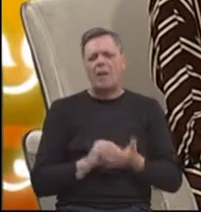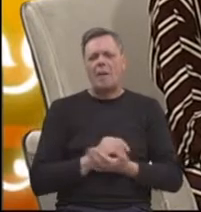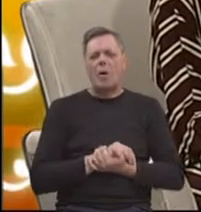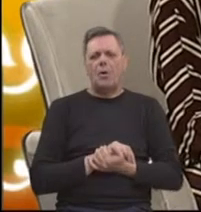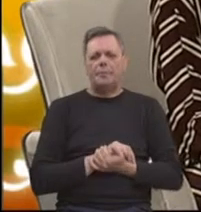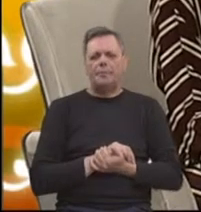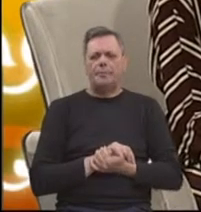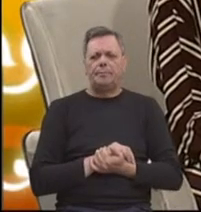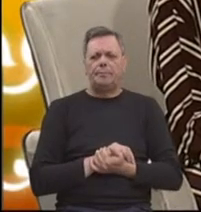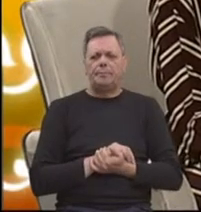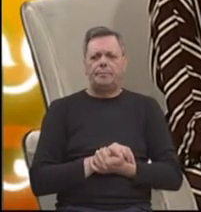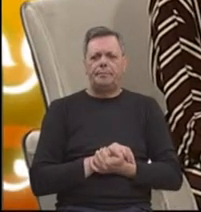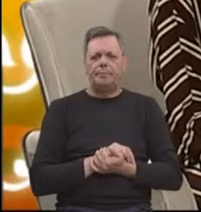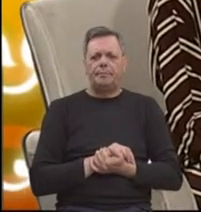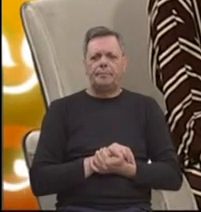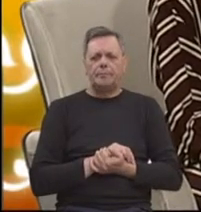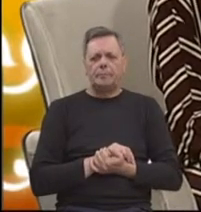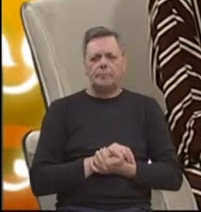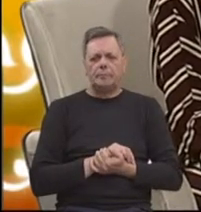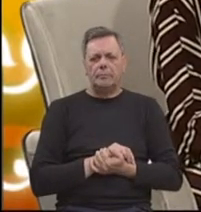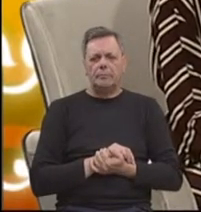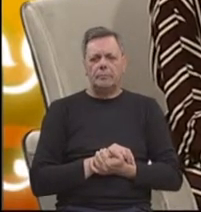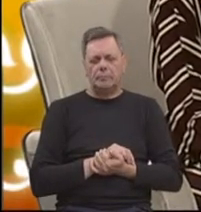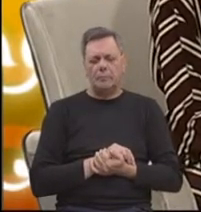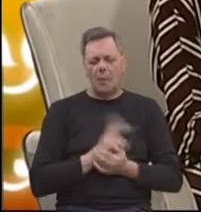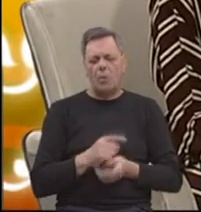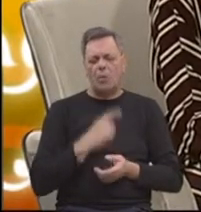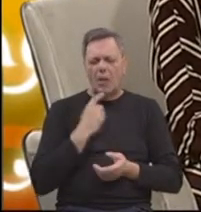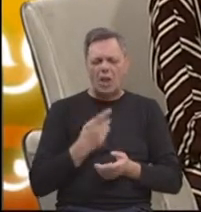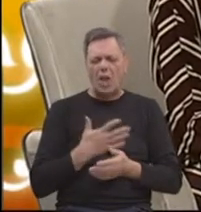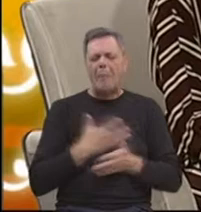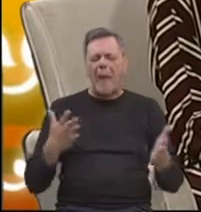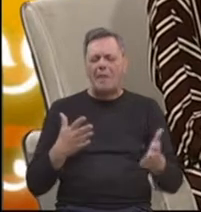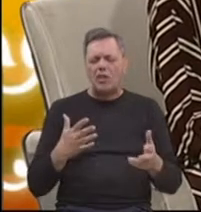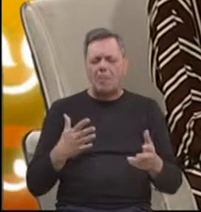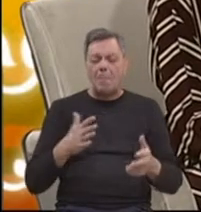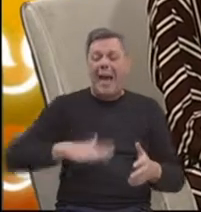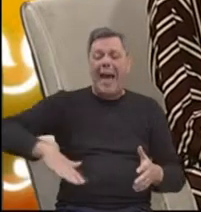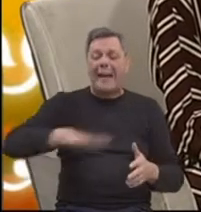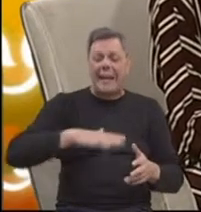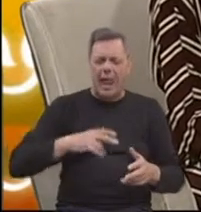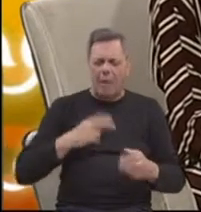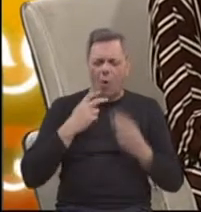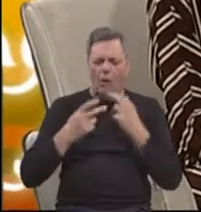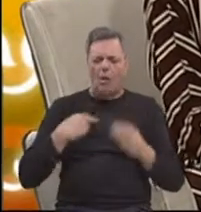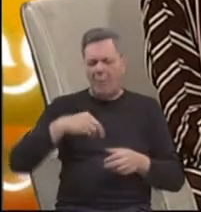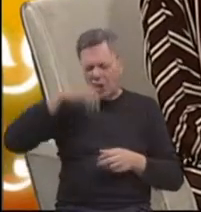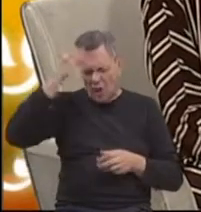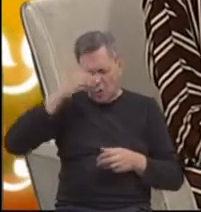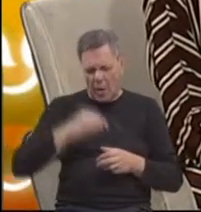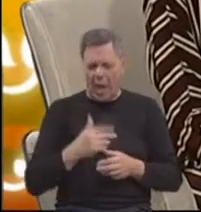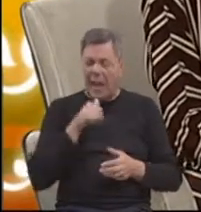zapravo sada već možemo se smatrati najvećim regionalnim kongresom naše struke. I zaista kad